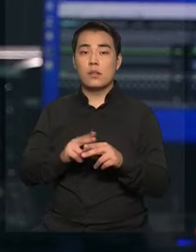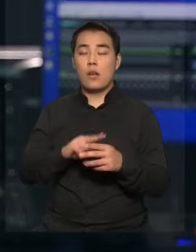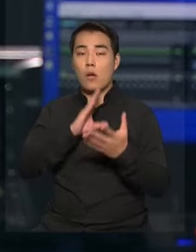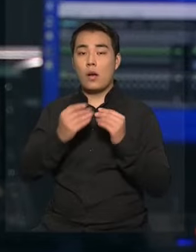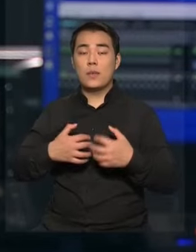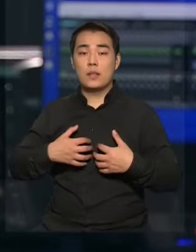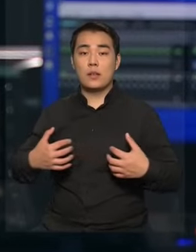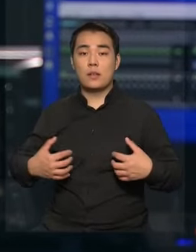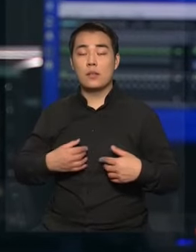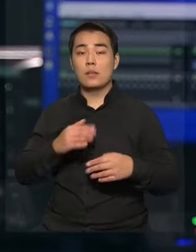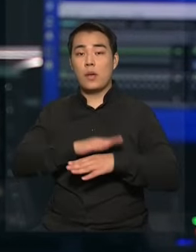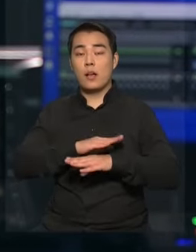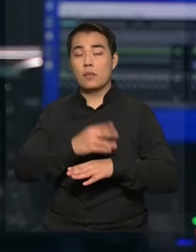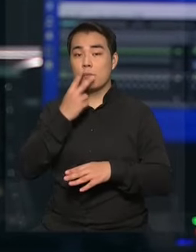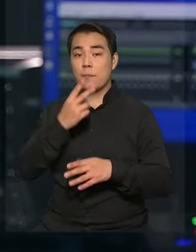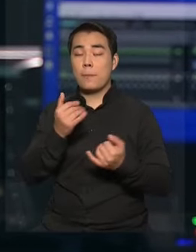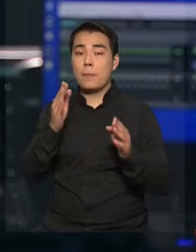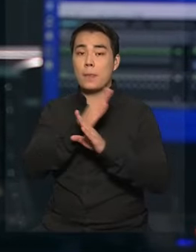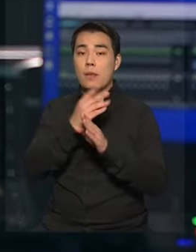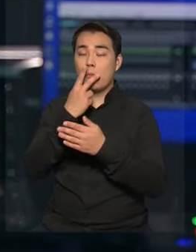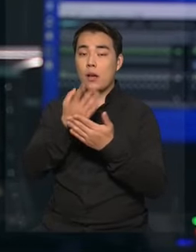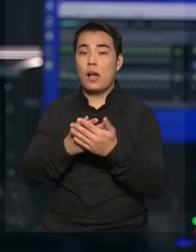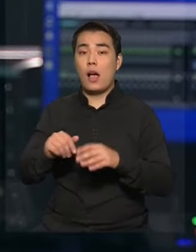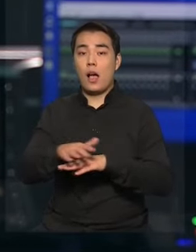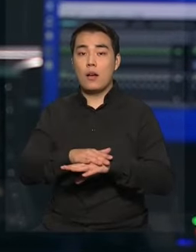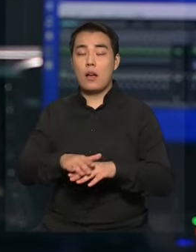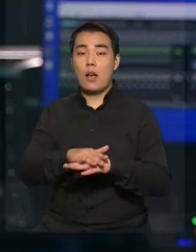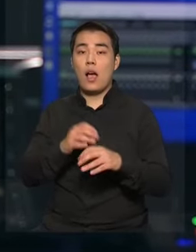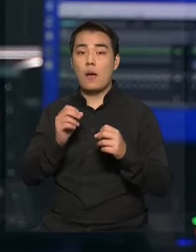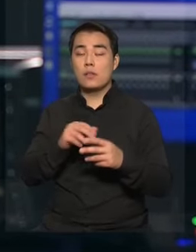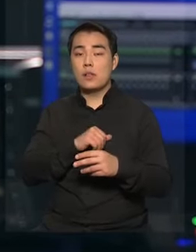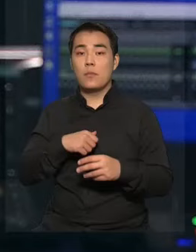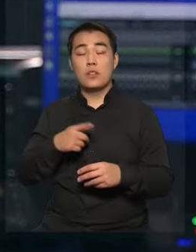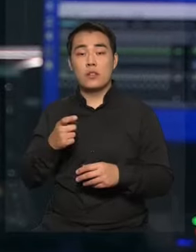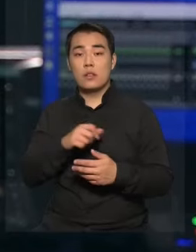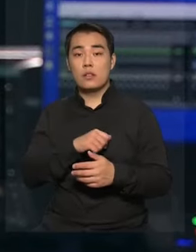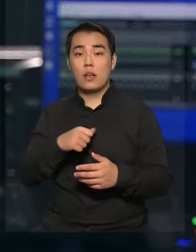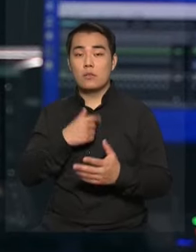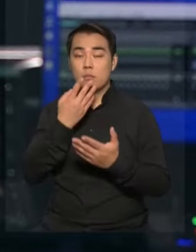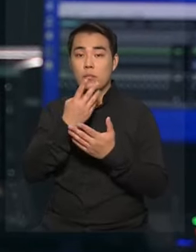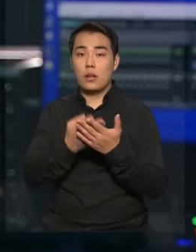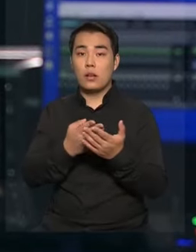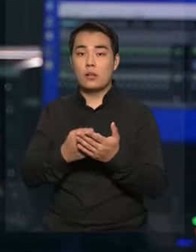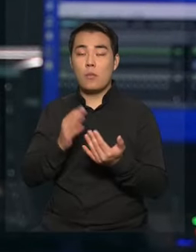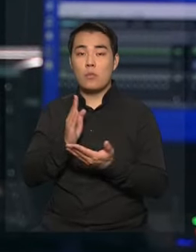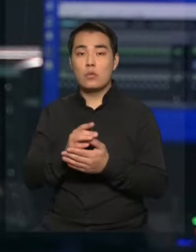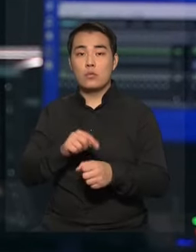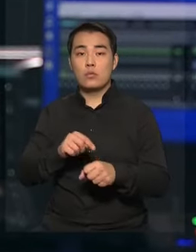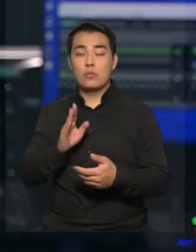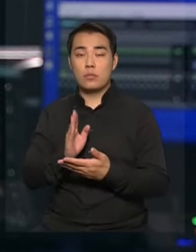тыныс тіршілігін бақылап, ауа райын жорамалдаған халқымыз қауіп-қатерді жәндіктердің жаппай жер бетіне шығуынан да